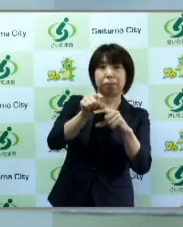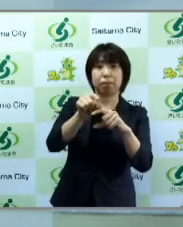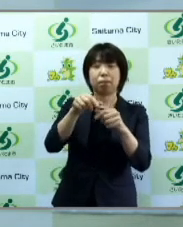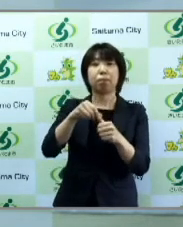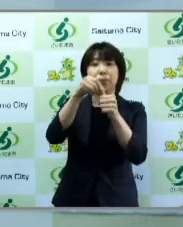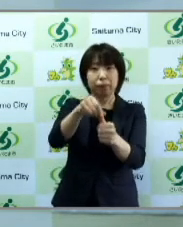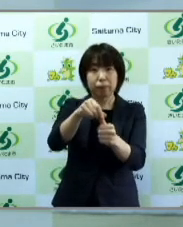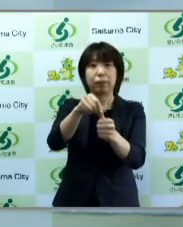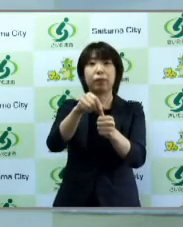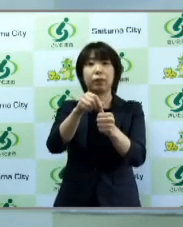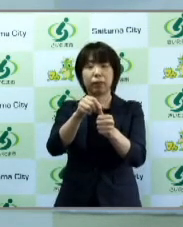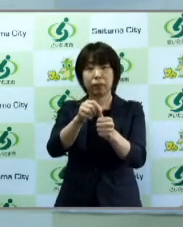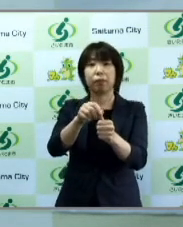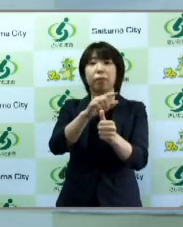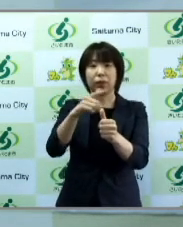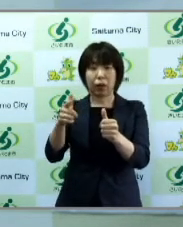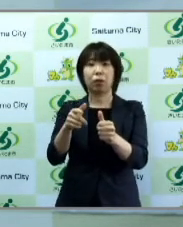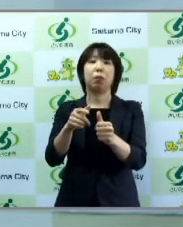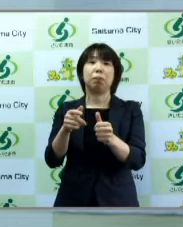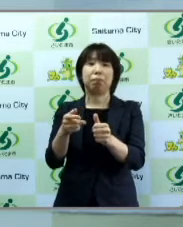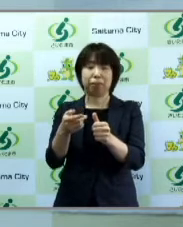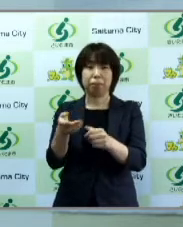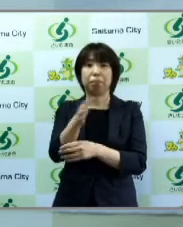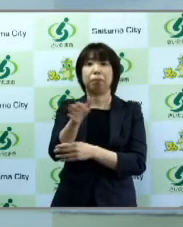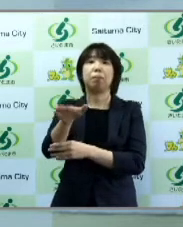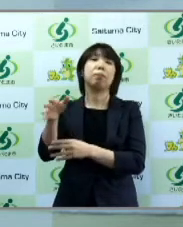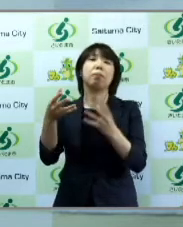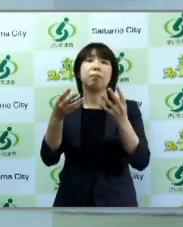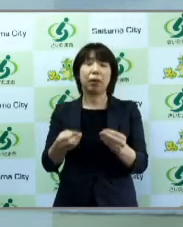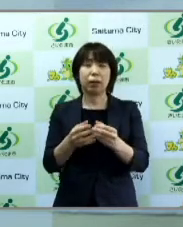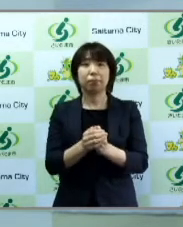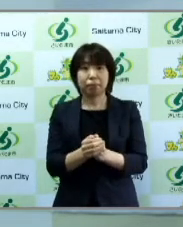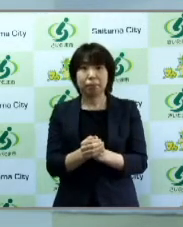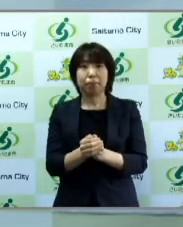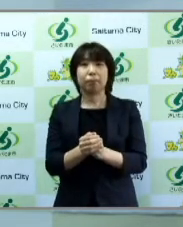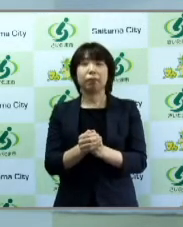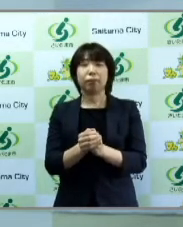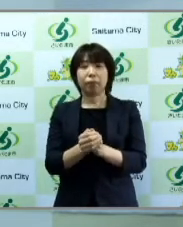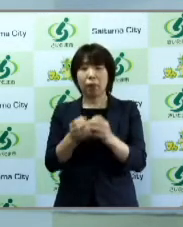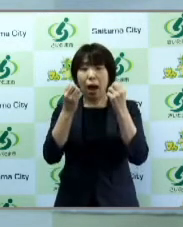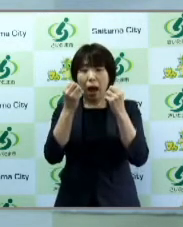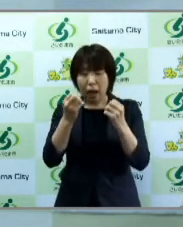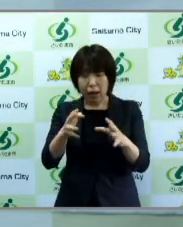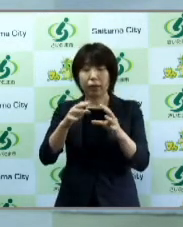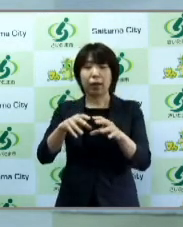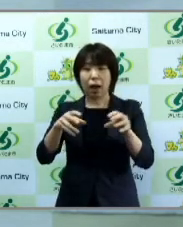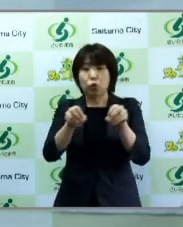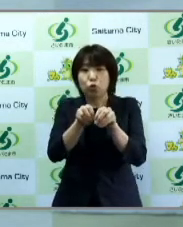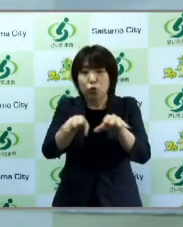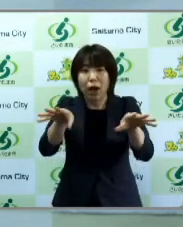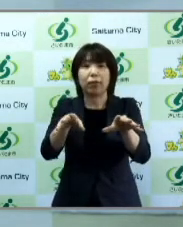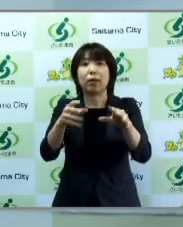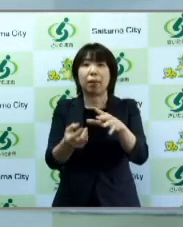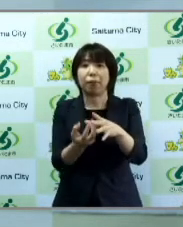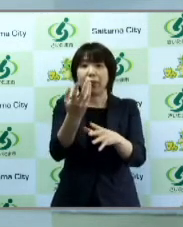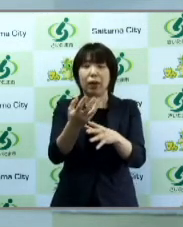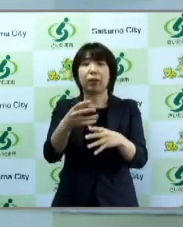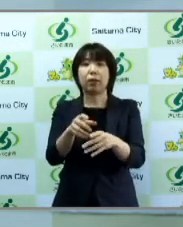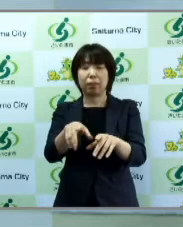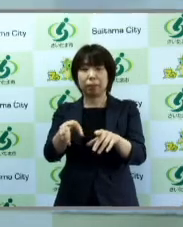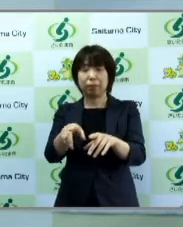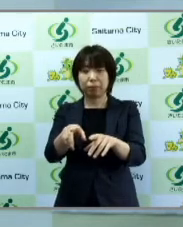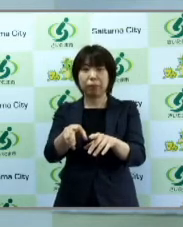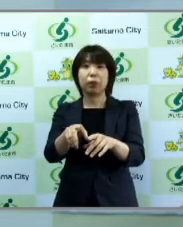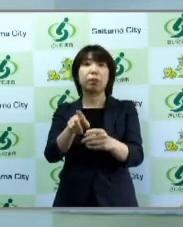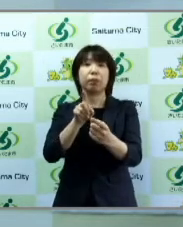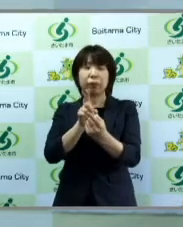たが、第2波の到来や新たなクラスターの発生などに備え、職員増員等による保健所のさらなる機能